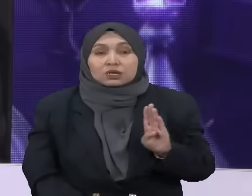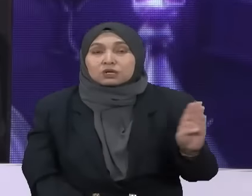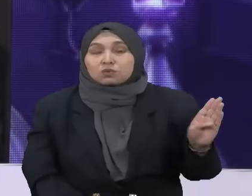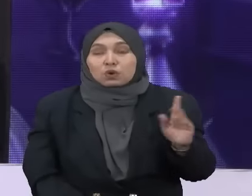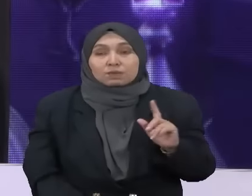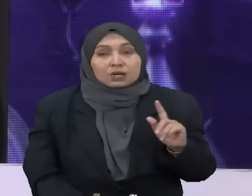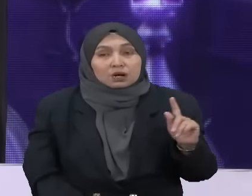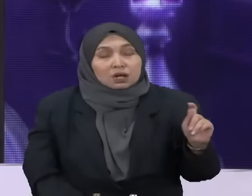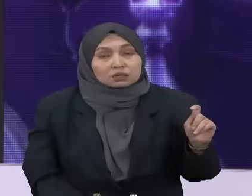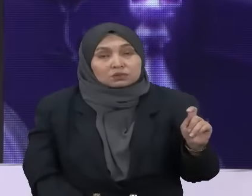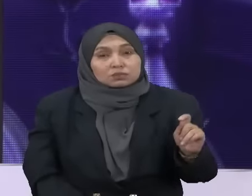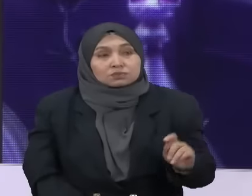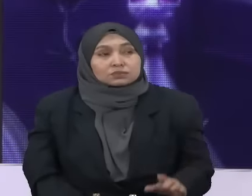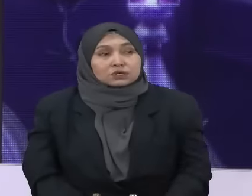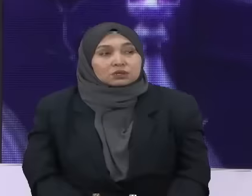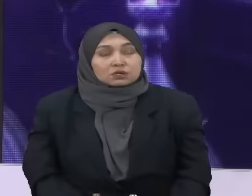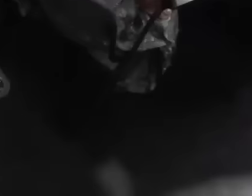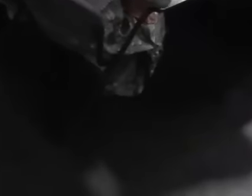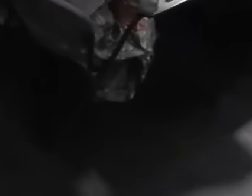warahmatullahi wabarakatuh.